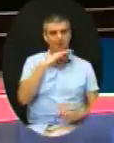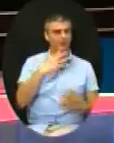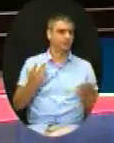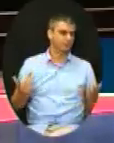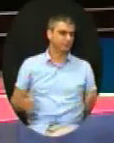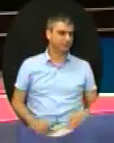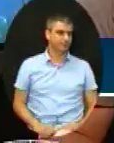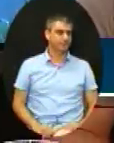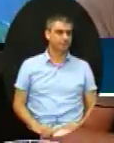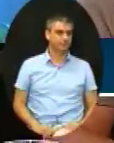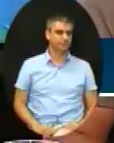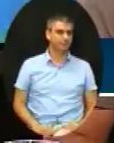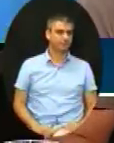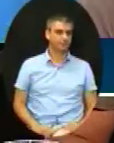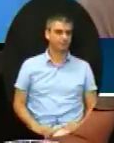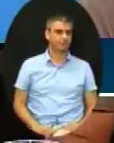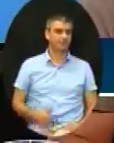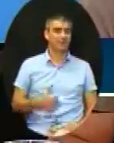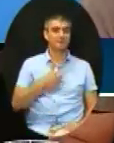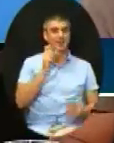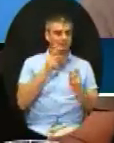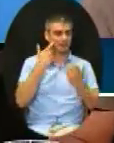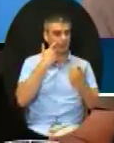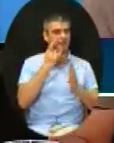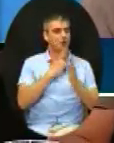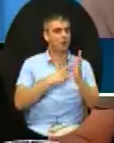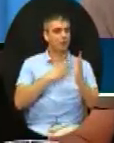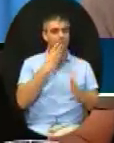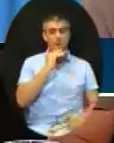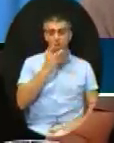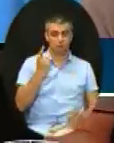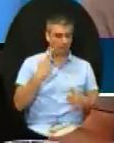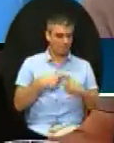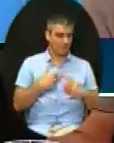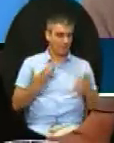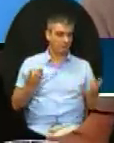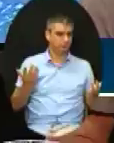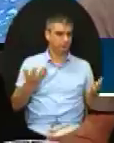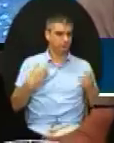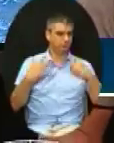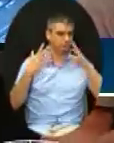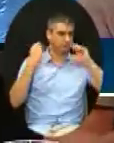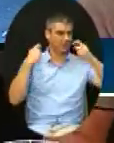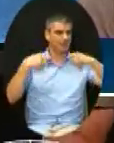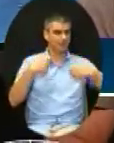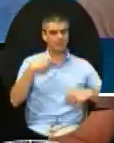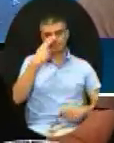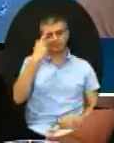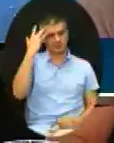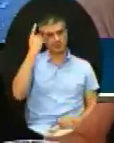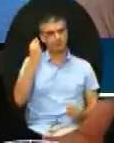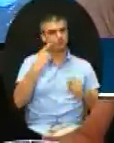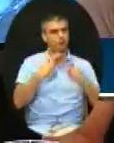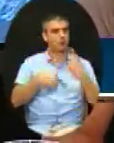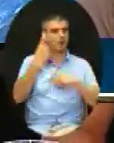הדברים. החל במנהל האזרחי שאוכף את החוקים ביהודה ושומרון, ועד לרמת דיפלומטיה. הרי אני מנסה לדמיין מצב